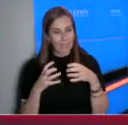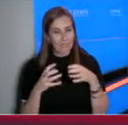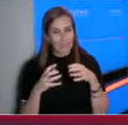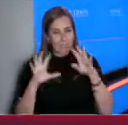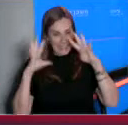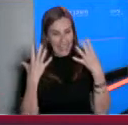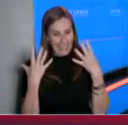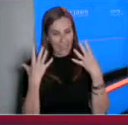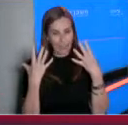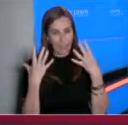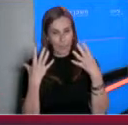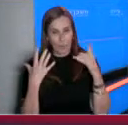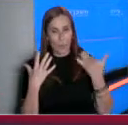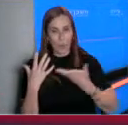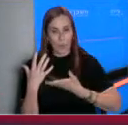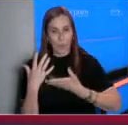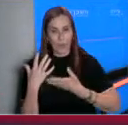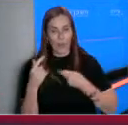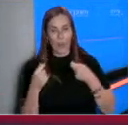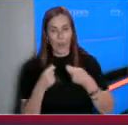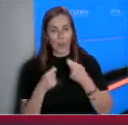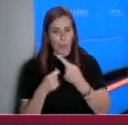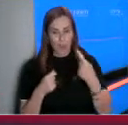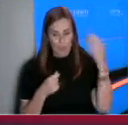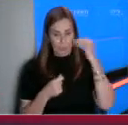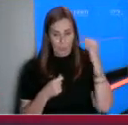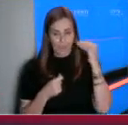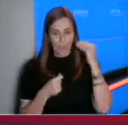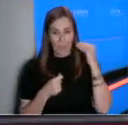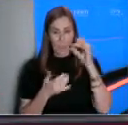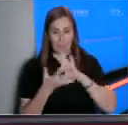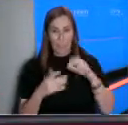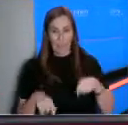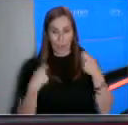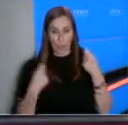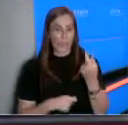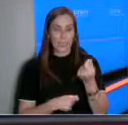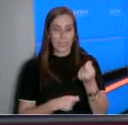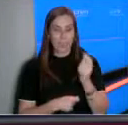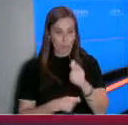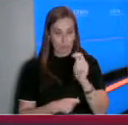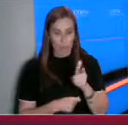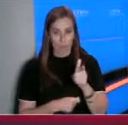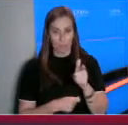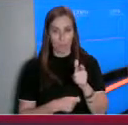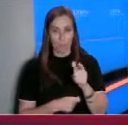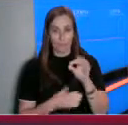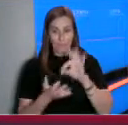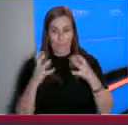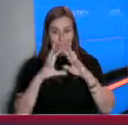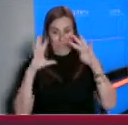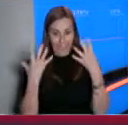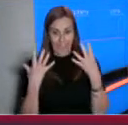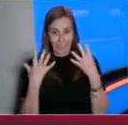ת' הם היו מקבלים לפי ראש בית ספר ממשרד החינוך כסף. ועד כיתה